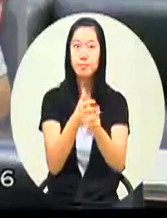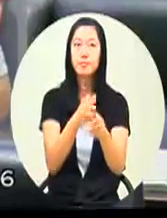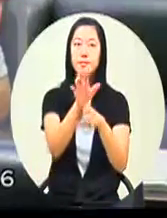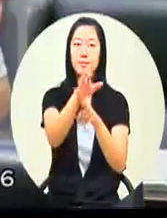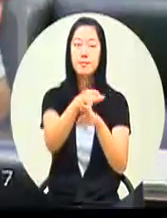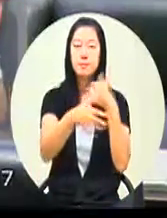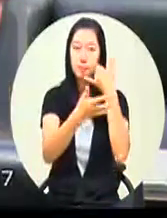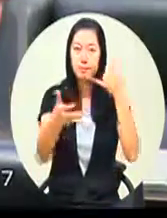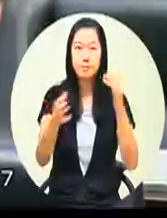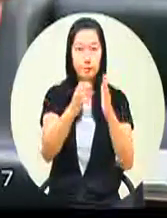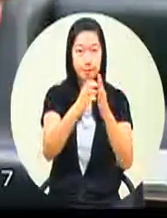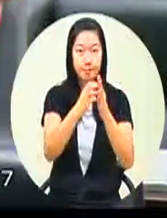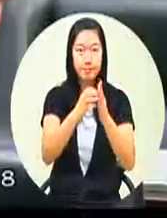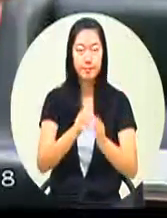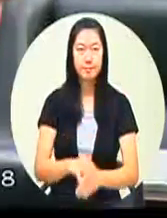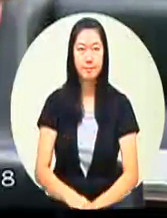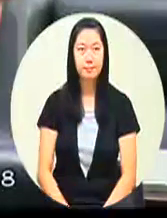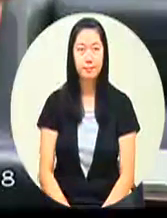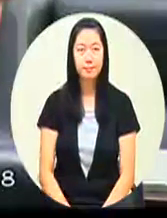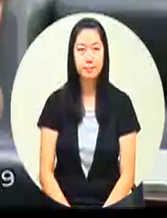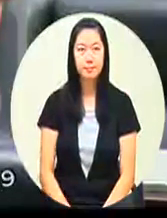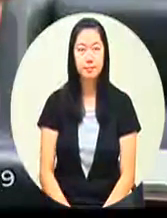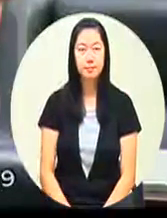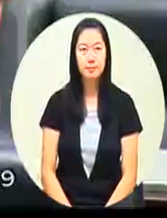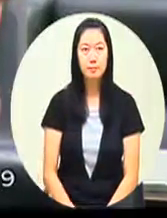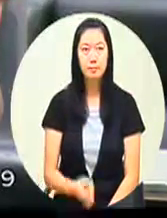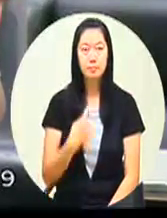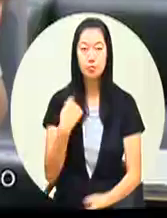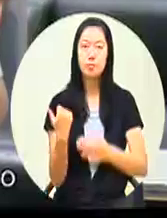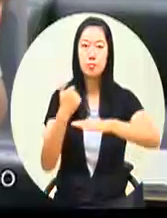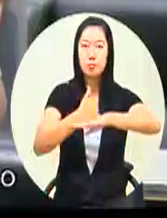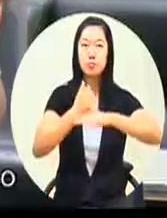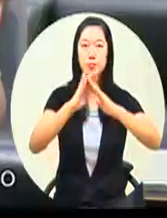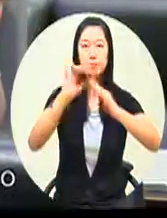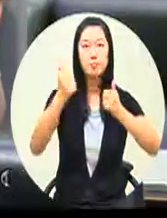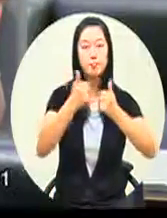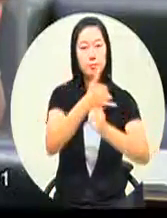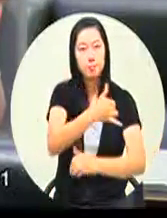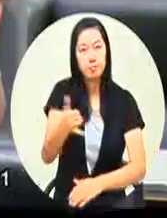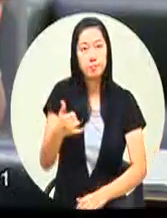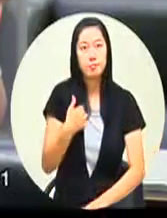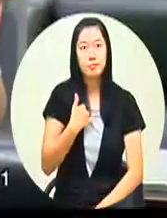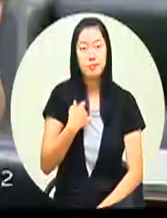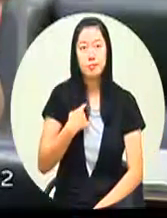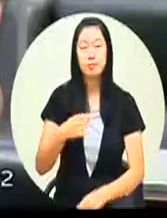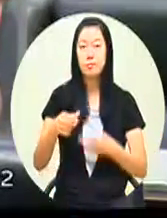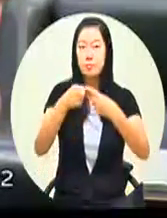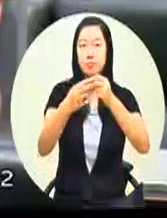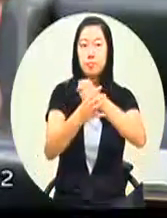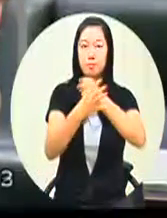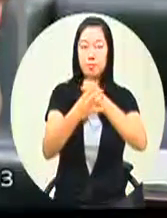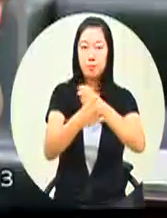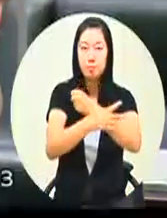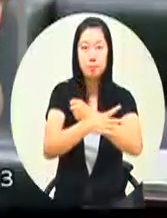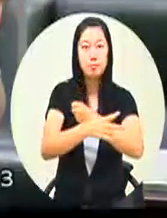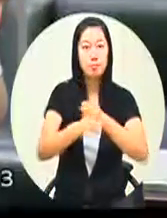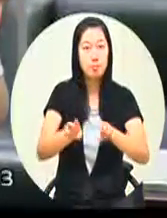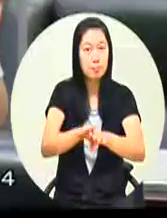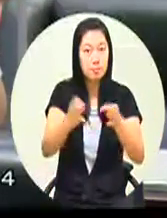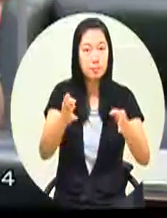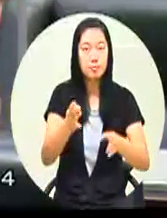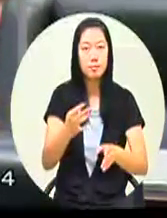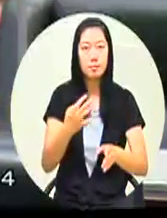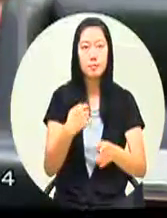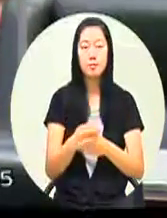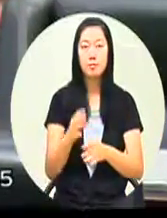席哈自从担任第一届的市议员哈，第六十定期大会就开始向我们